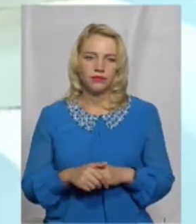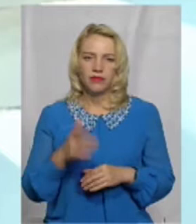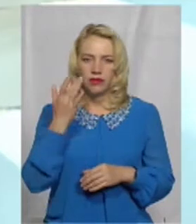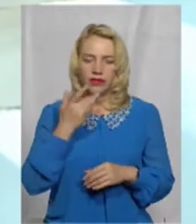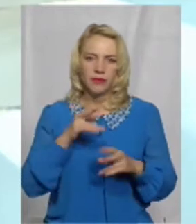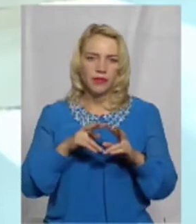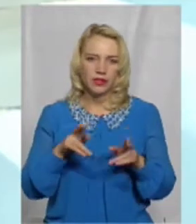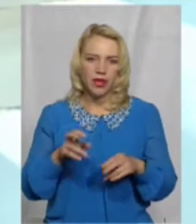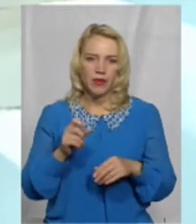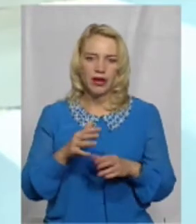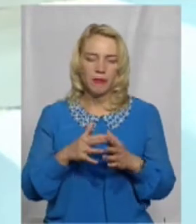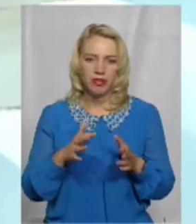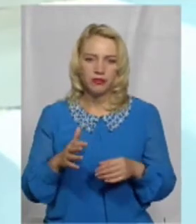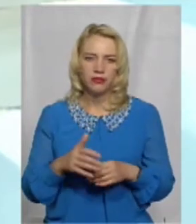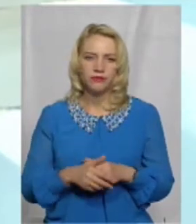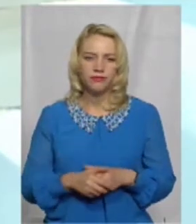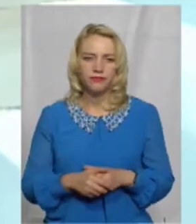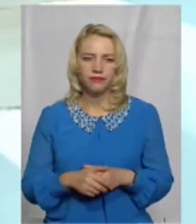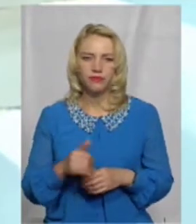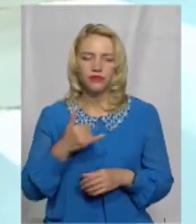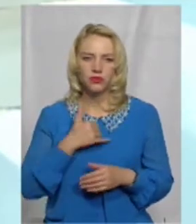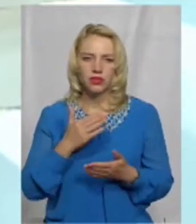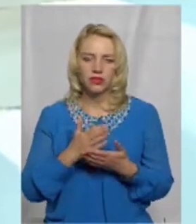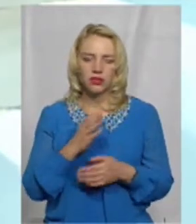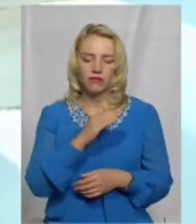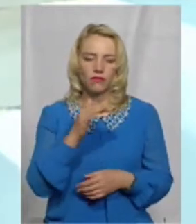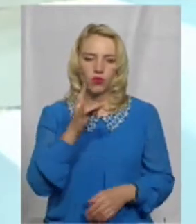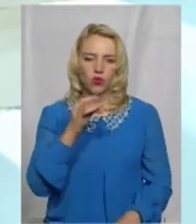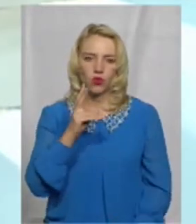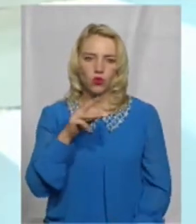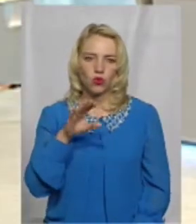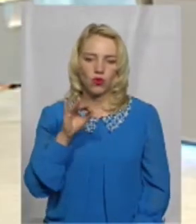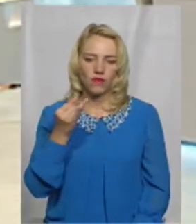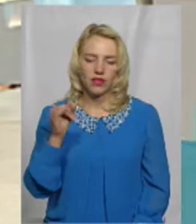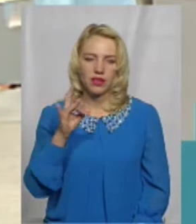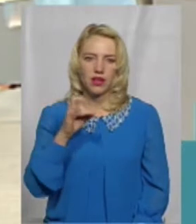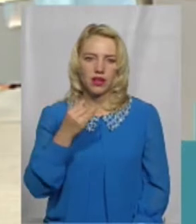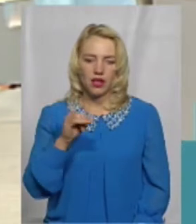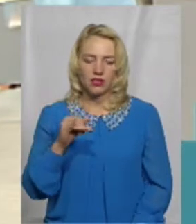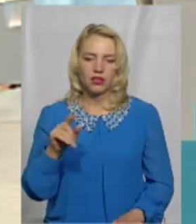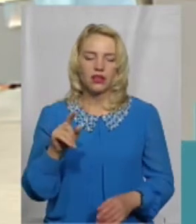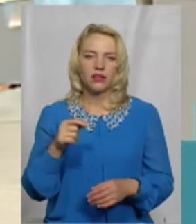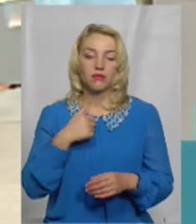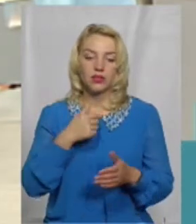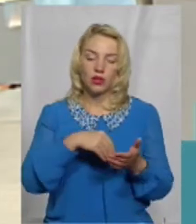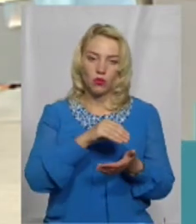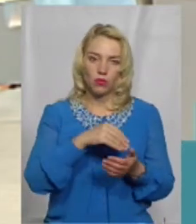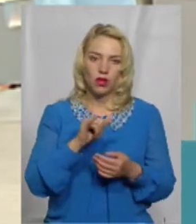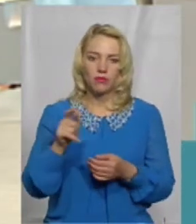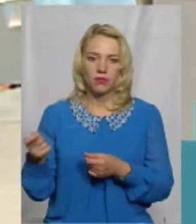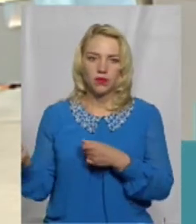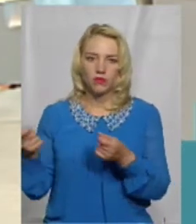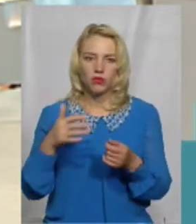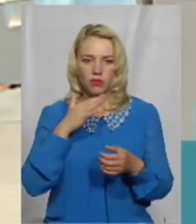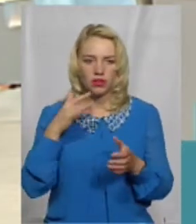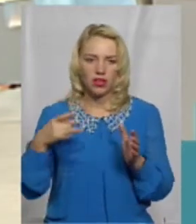от як зараз, в більшості є вже, у нас фруктовий рай додає теж, крім того, що ми ще закуповуємо, фруктовий рай підвозить нам багато